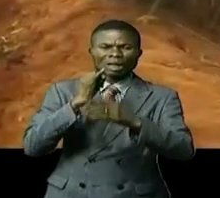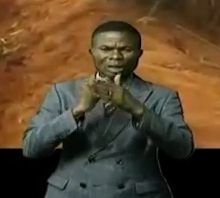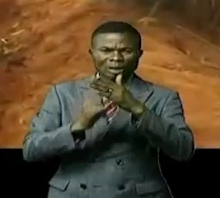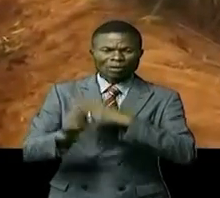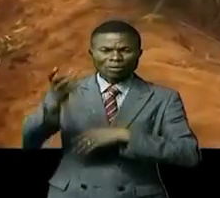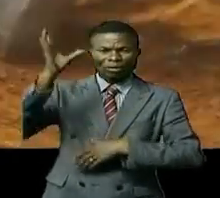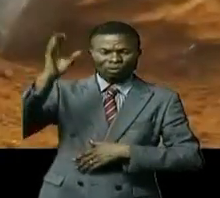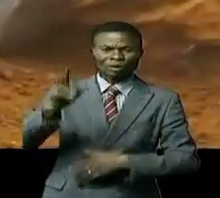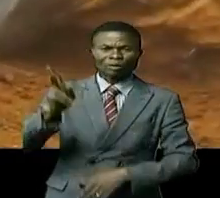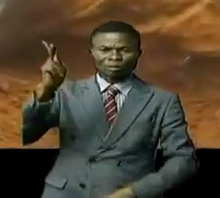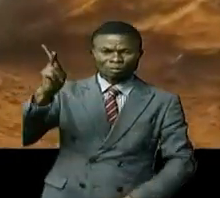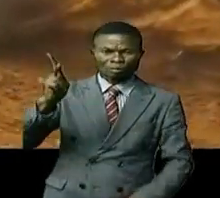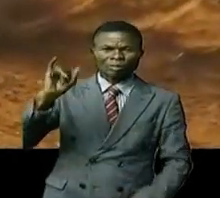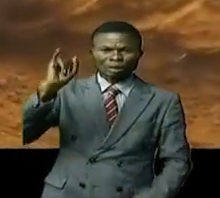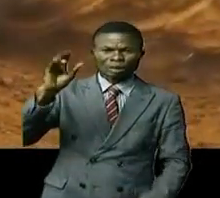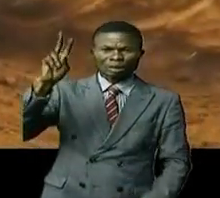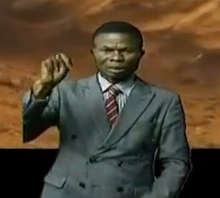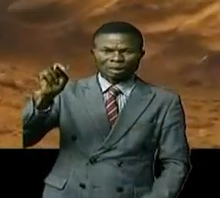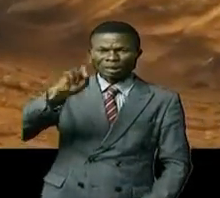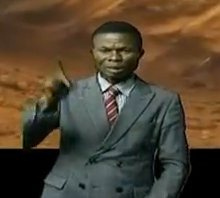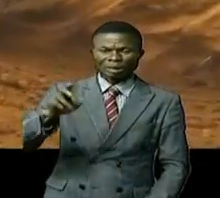village